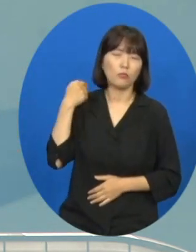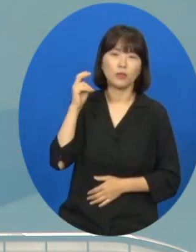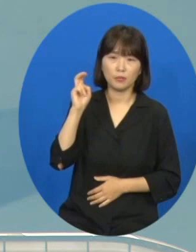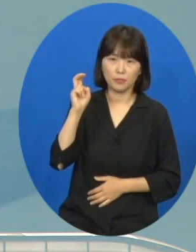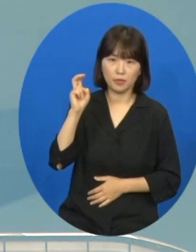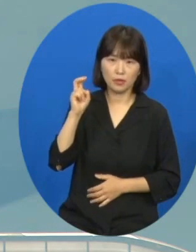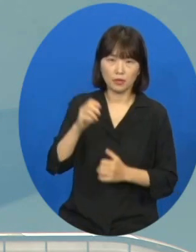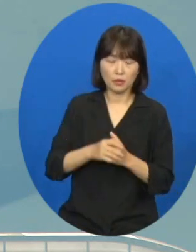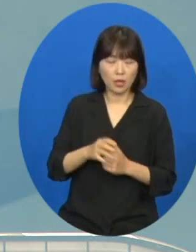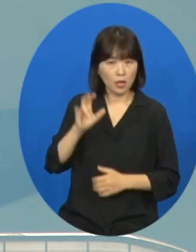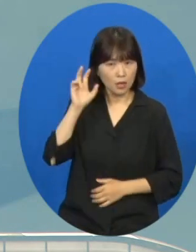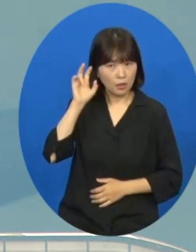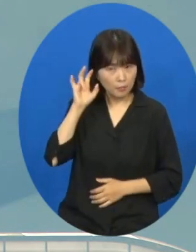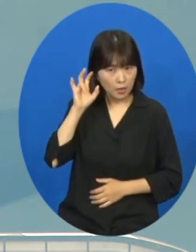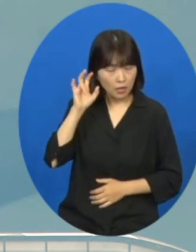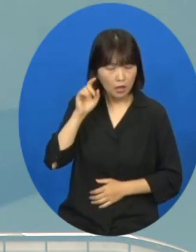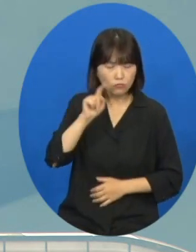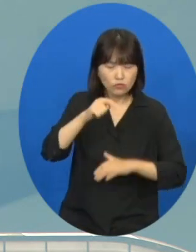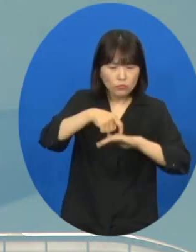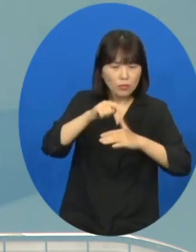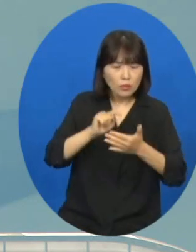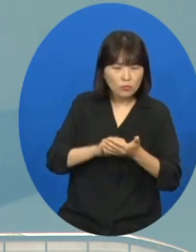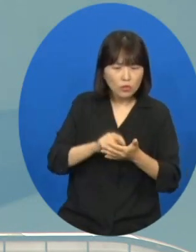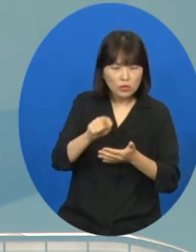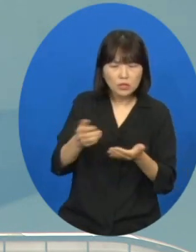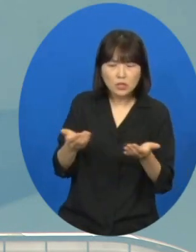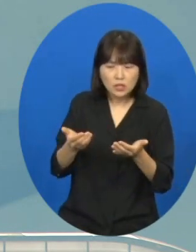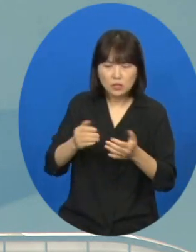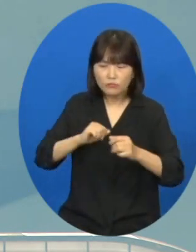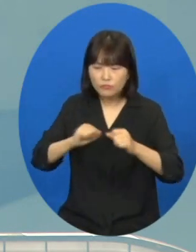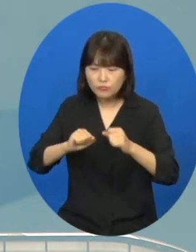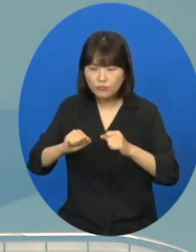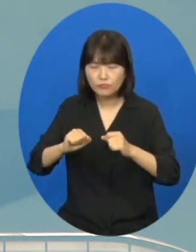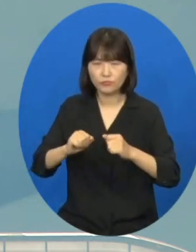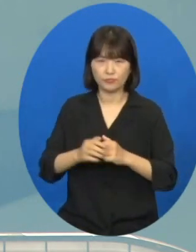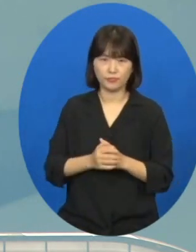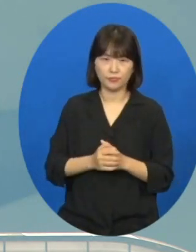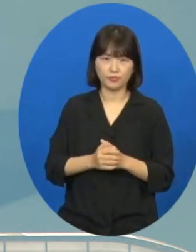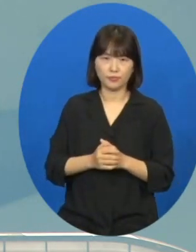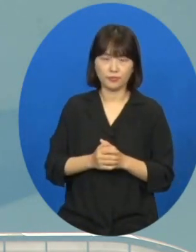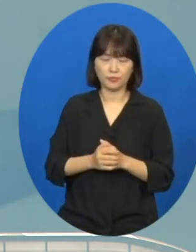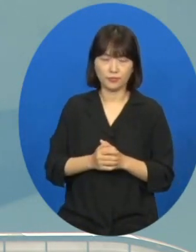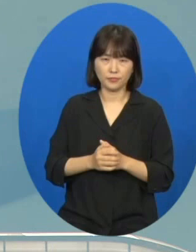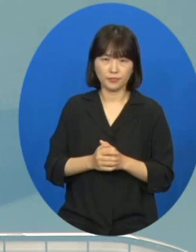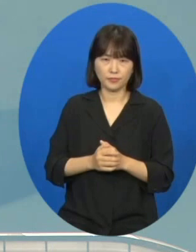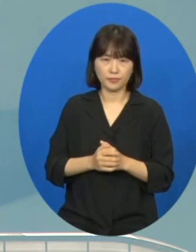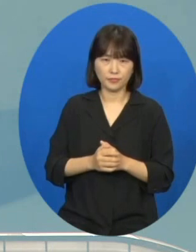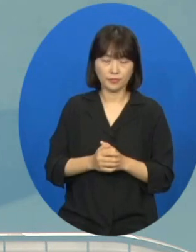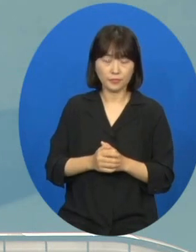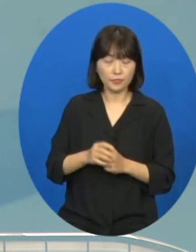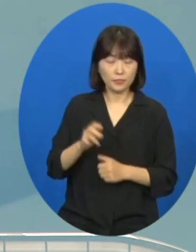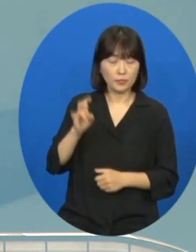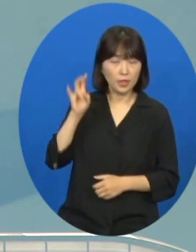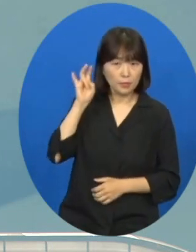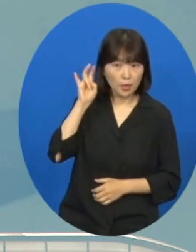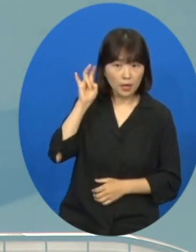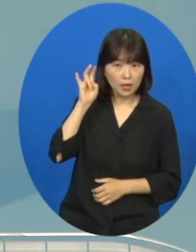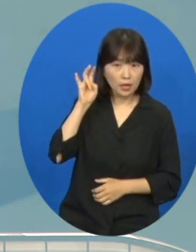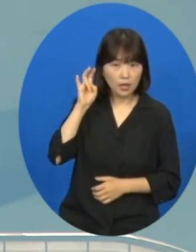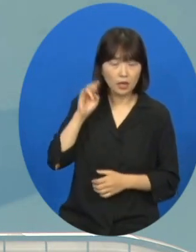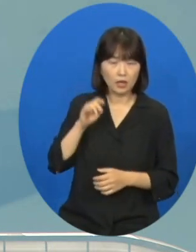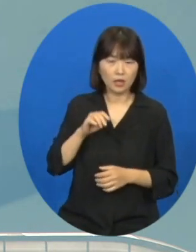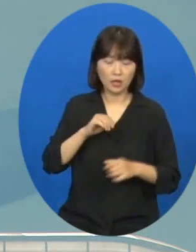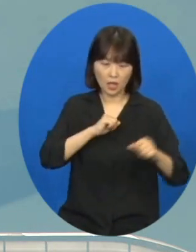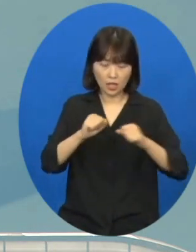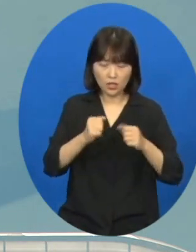마리아는 무슨 심정으로 그 일을 한 걸까요? 지나고 보니까 마리아가 했던 일은